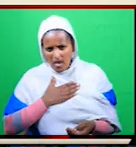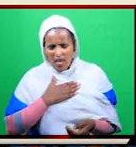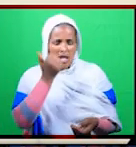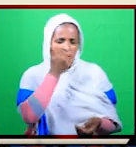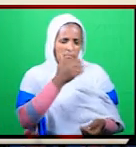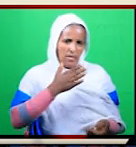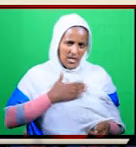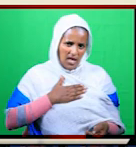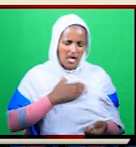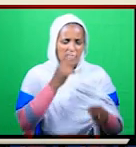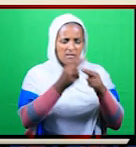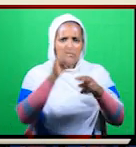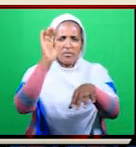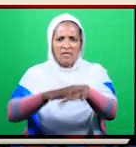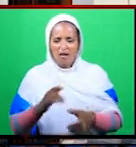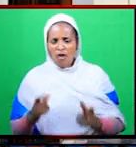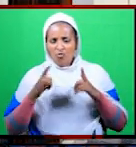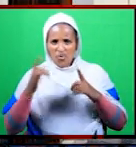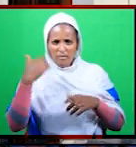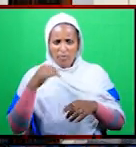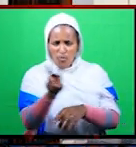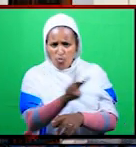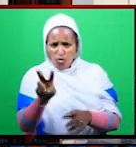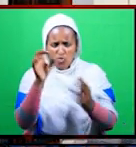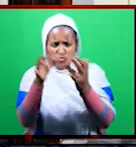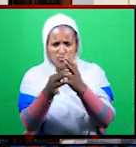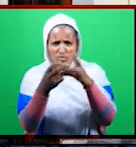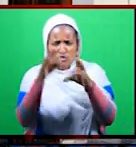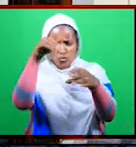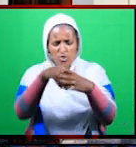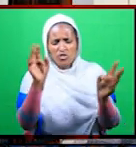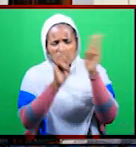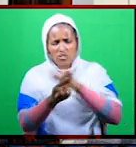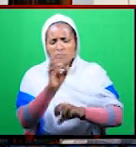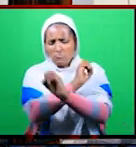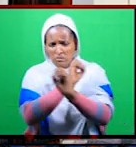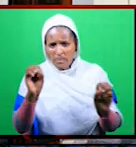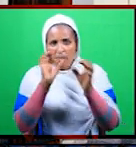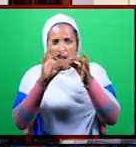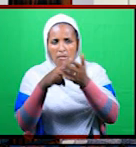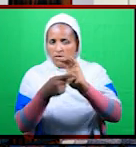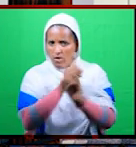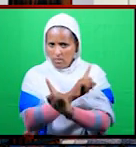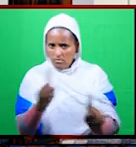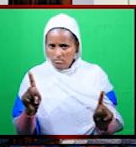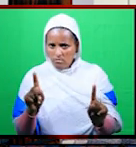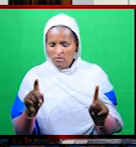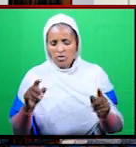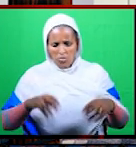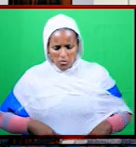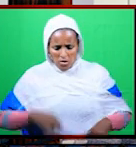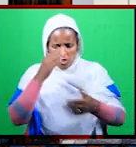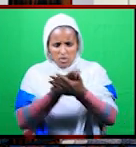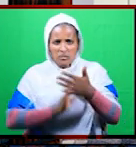እመቤቴ ተባብለው ይኖሩበት የነበረ፣ በአብርሃምና በሳራ ትዳር ውስጥ ምንም ችግር አልነበረም ማለት አይደለም።